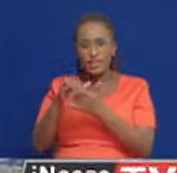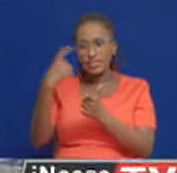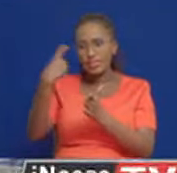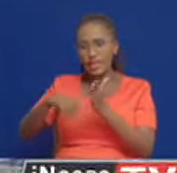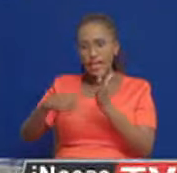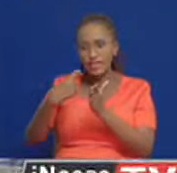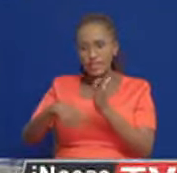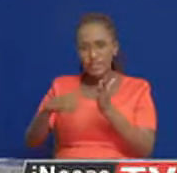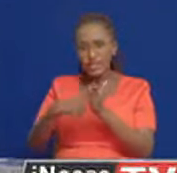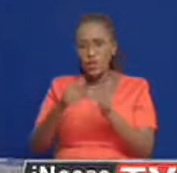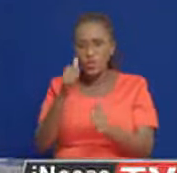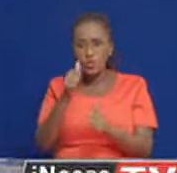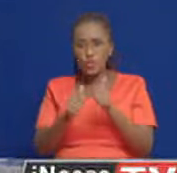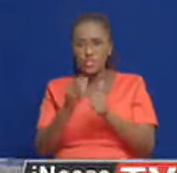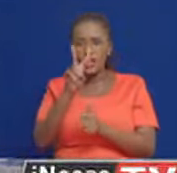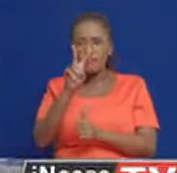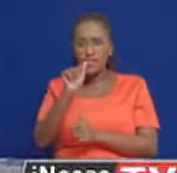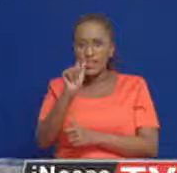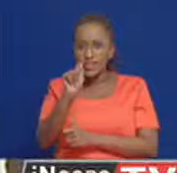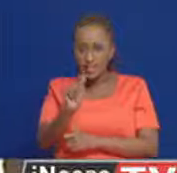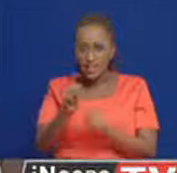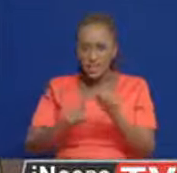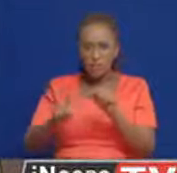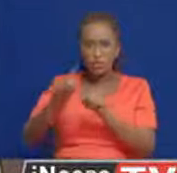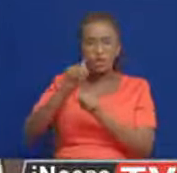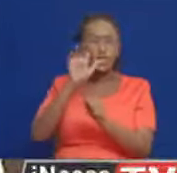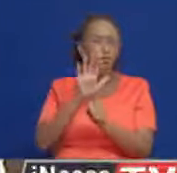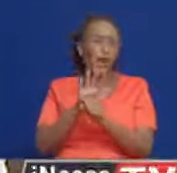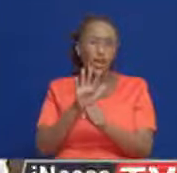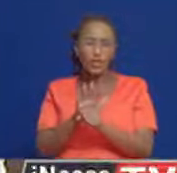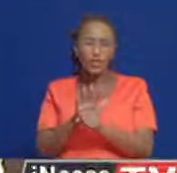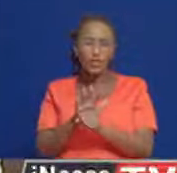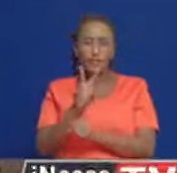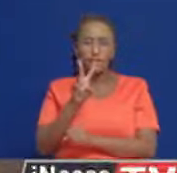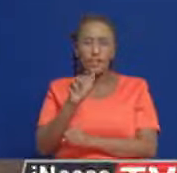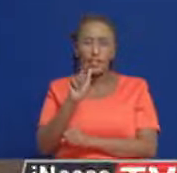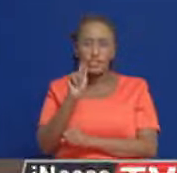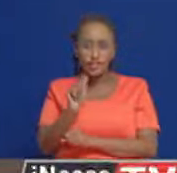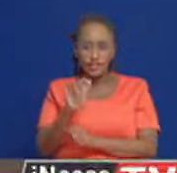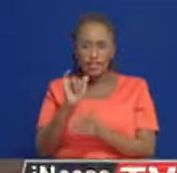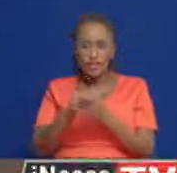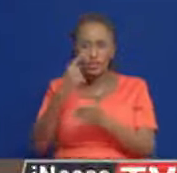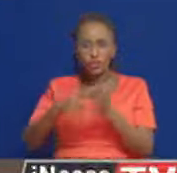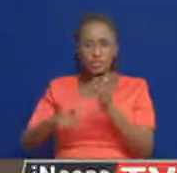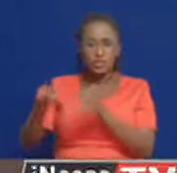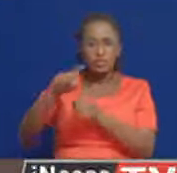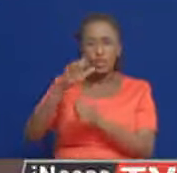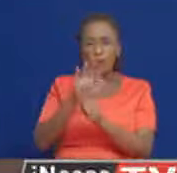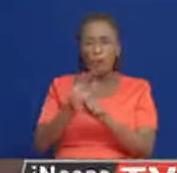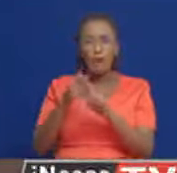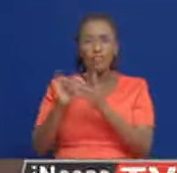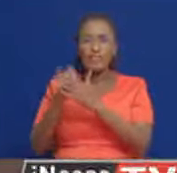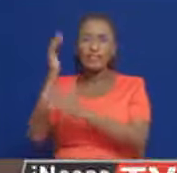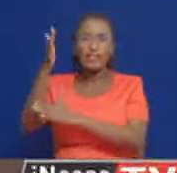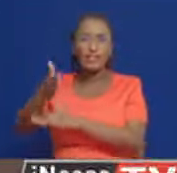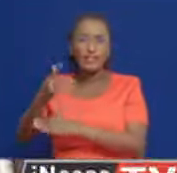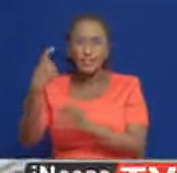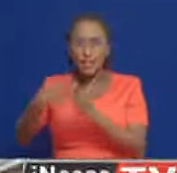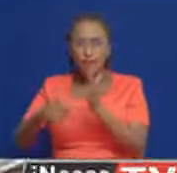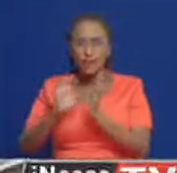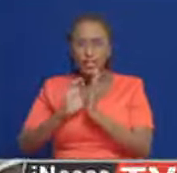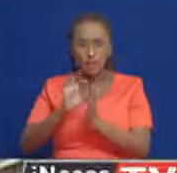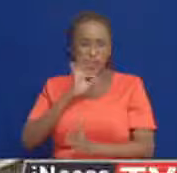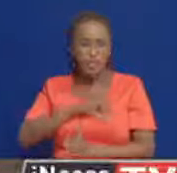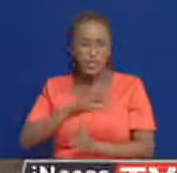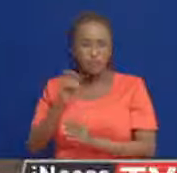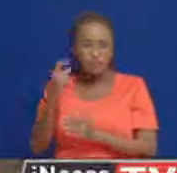Indirect taxes tunasema ni ile VAT ama hiyo excise duty ama import duty. Lakini ile direct tax kama income tax, ile ambayo